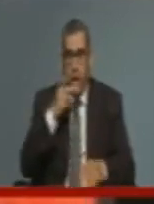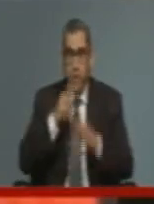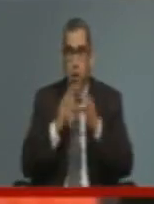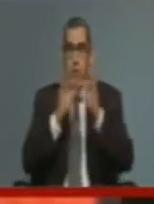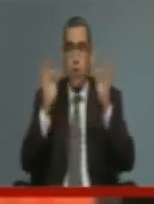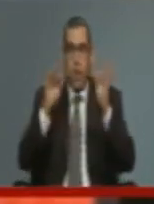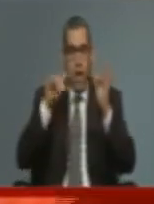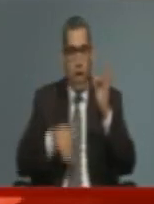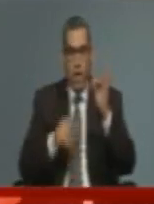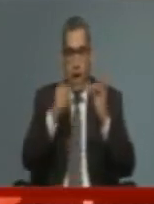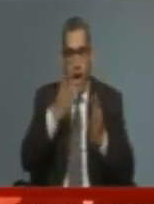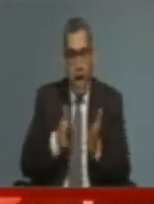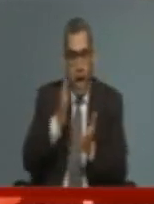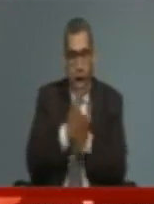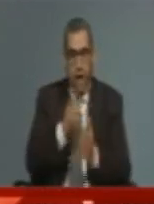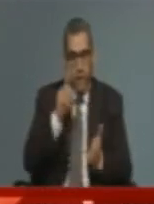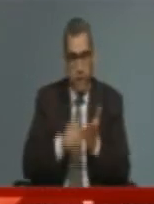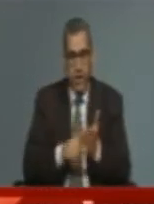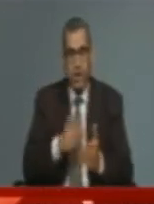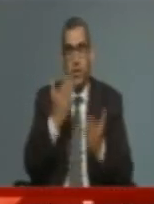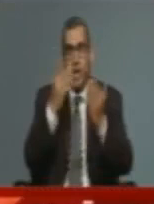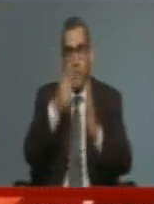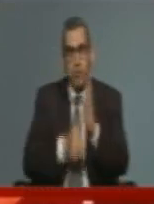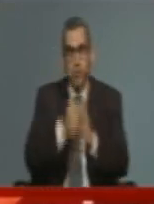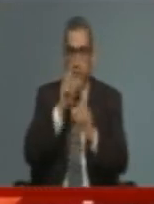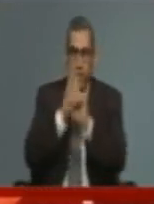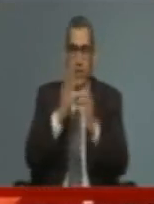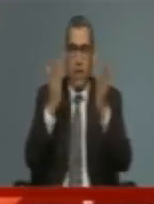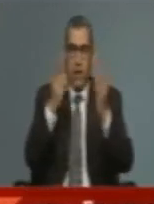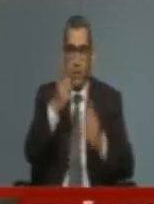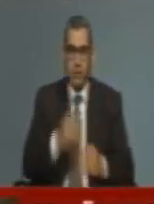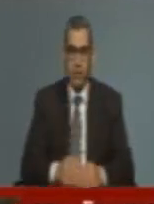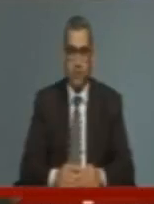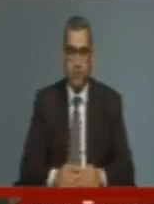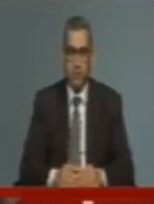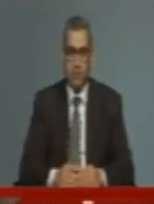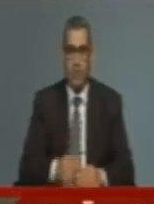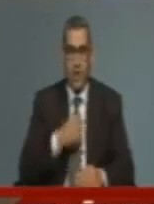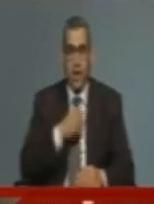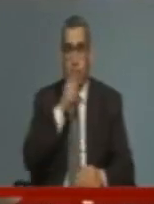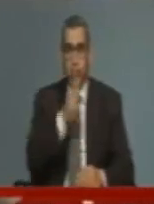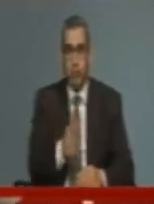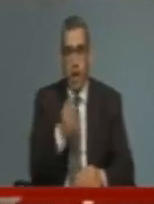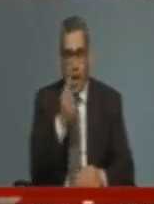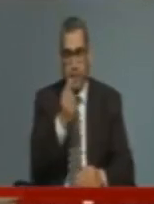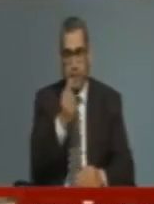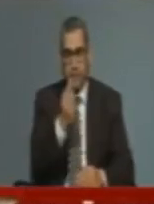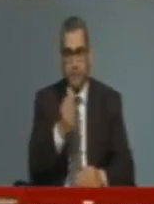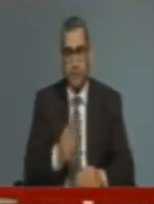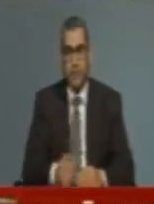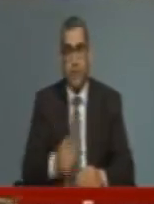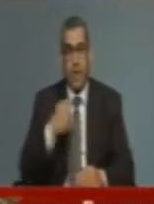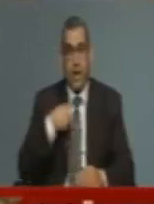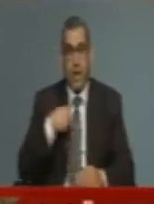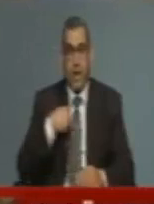حق حضرتك فعلا، ربنا ينصرك يا رب. شوف انا هقول لك على حاجه. اتفضل. انا كنت المفروض